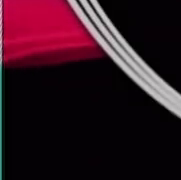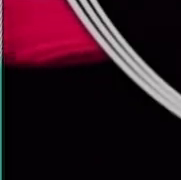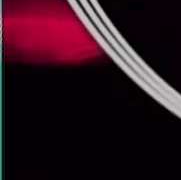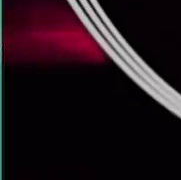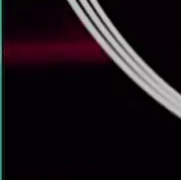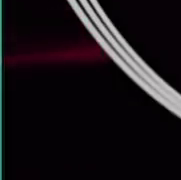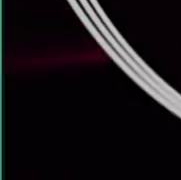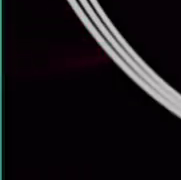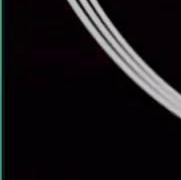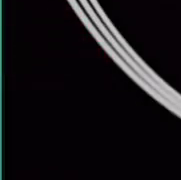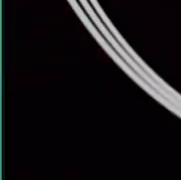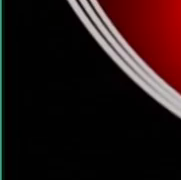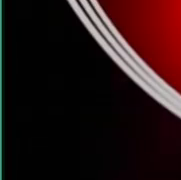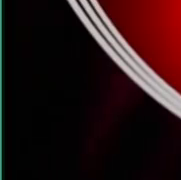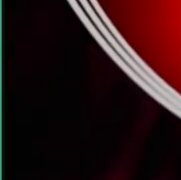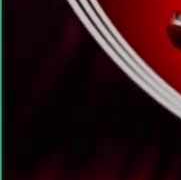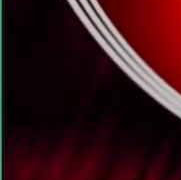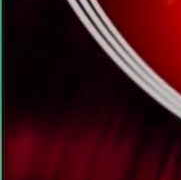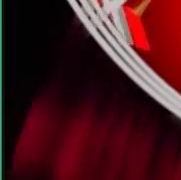हॉट न्यूज एक्सप्रेस।